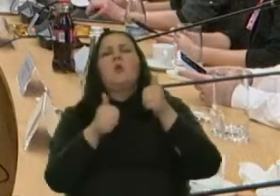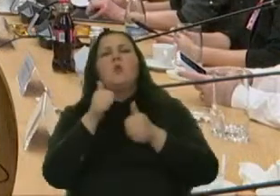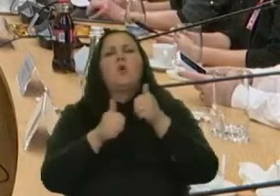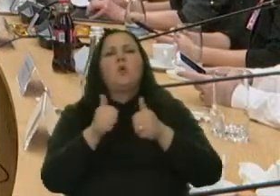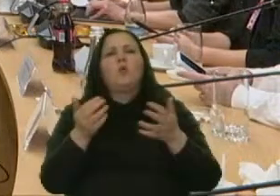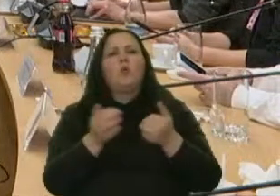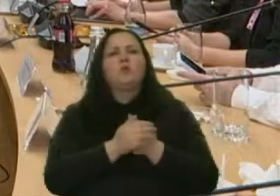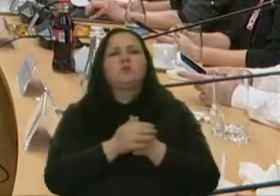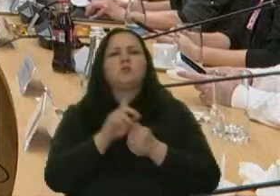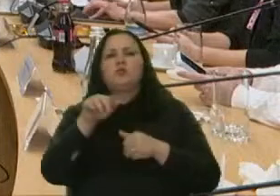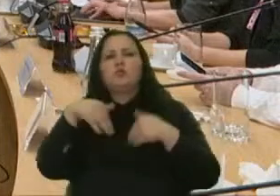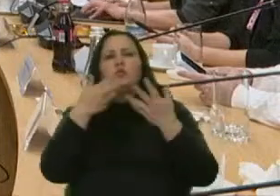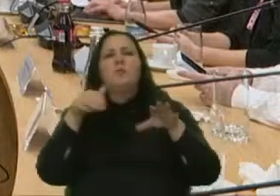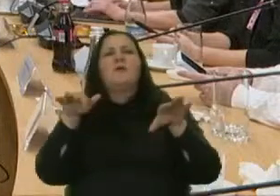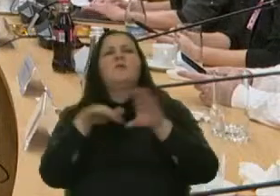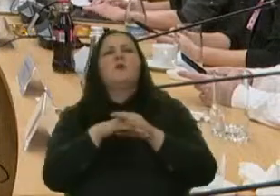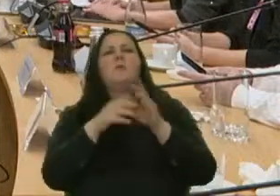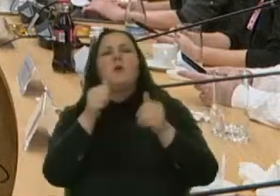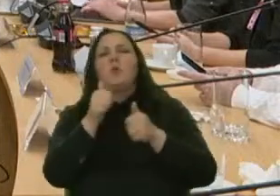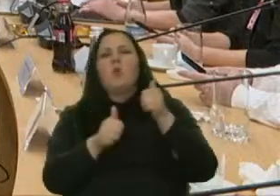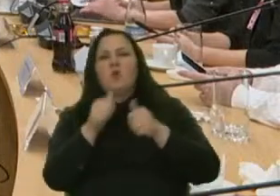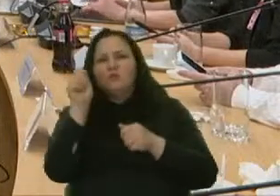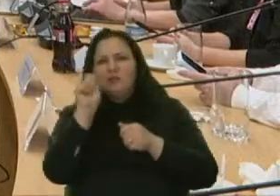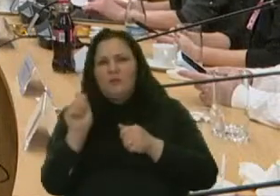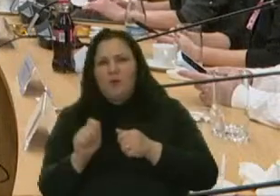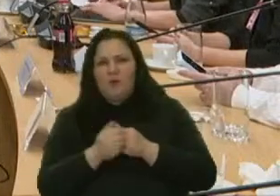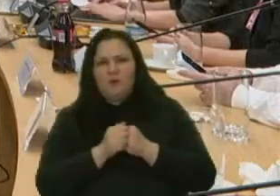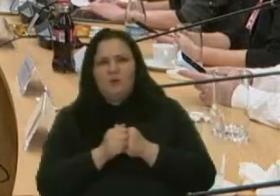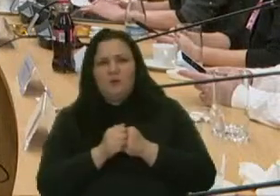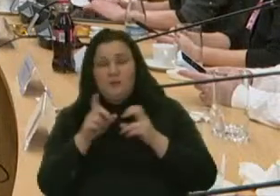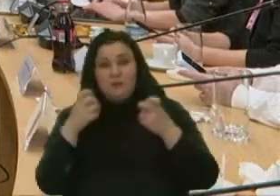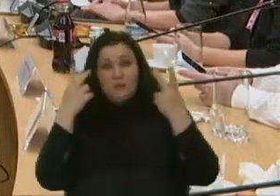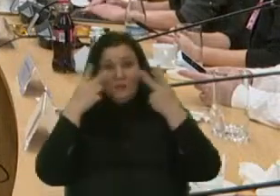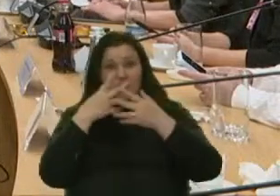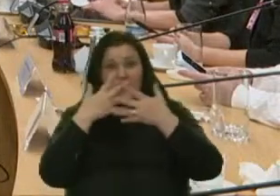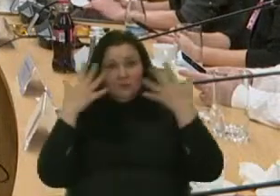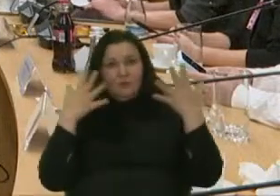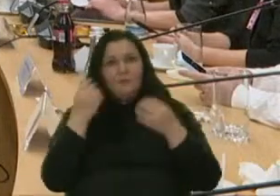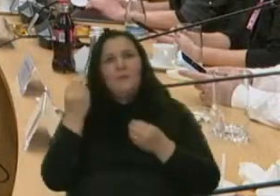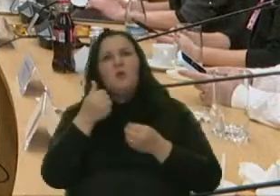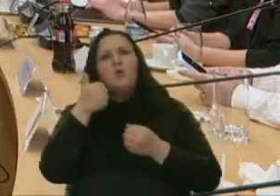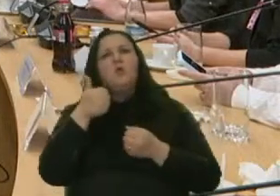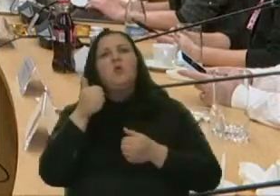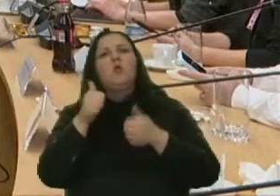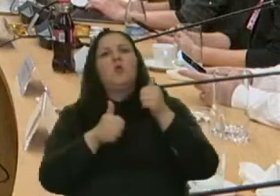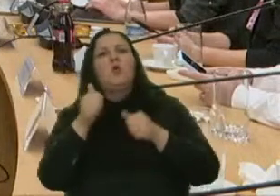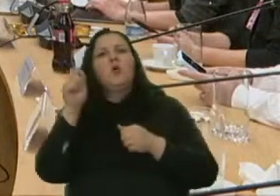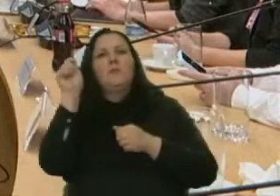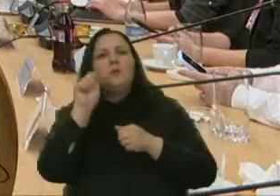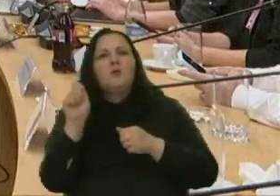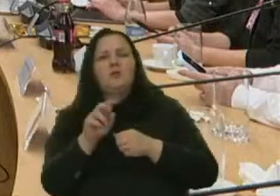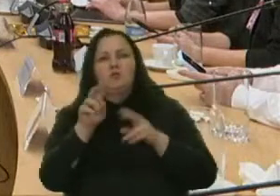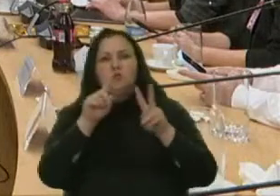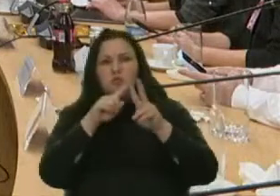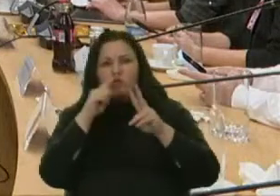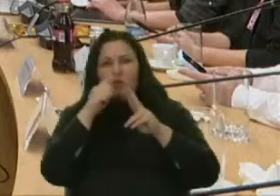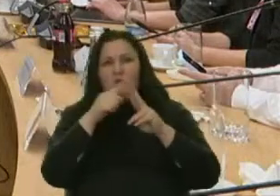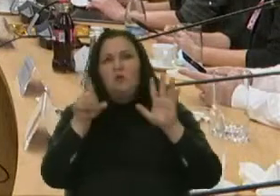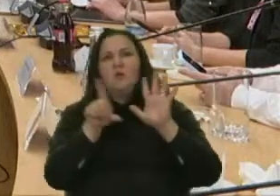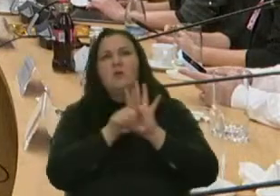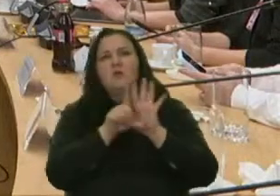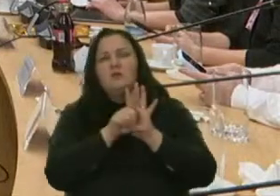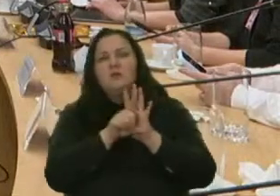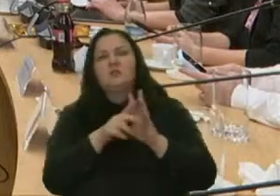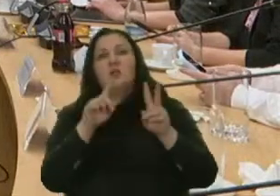nu nu dăm votul pe un concurs de proiecte să ne înțelegem pentru un concurs de proiecte cele două cele două legi